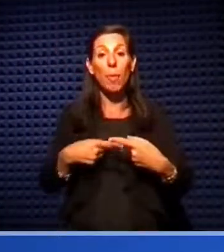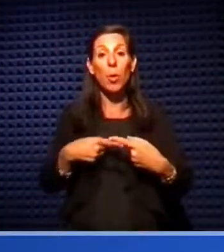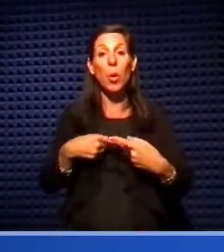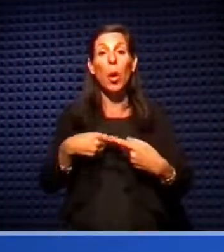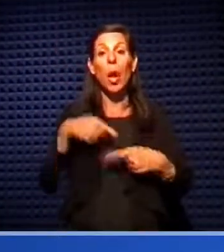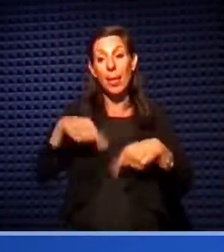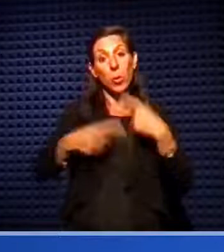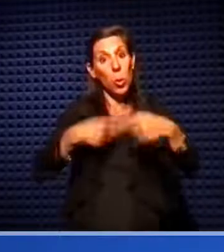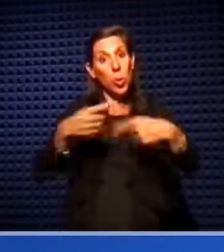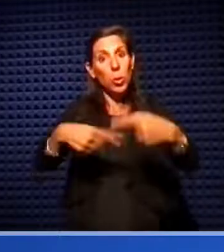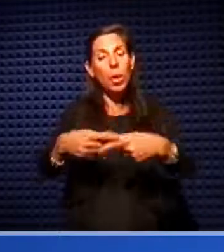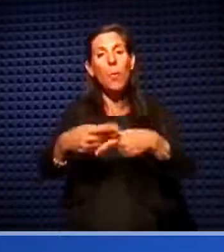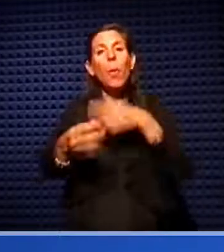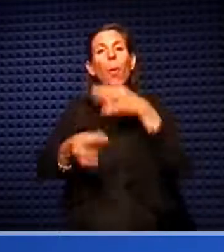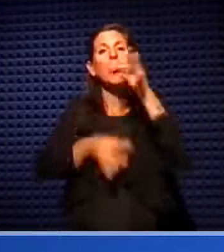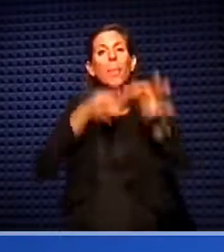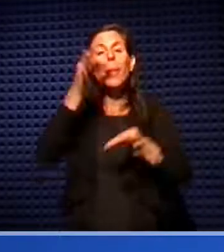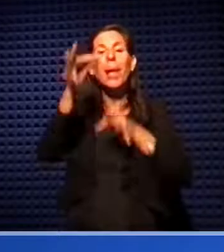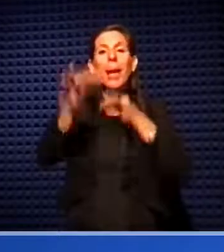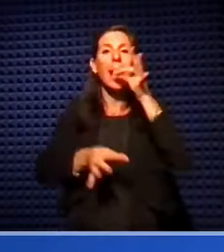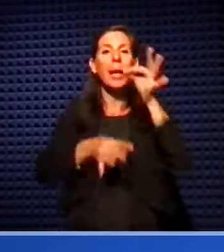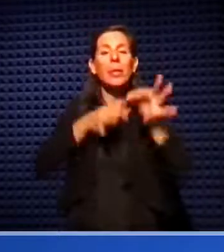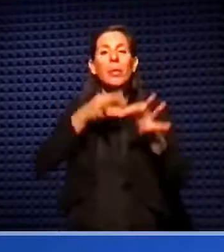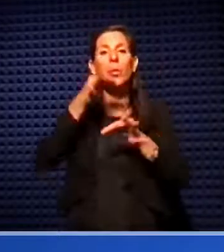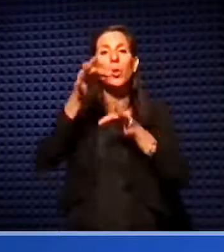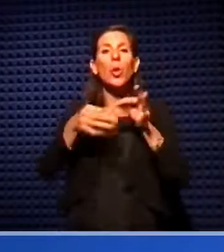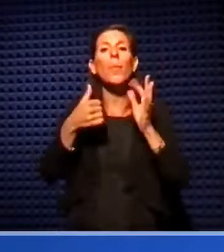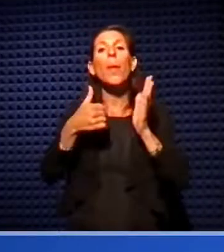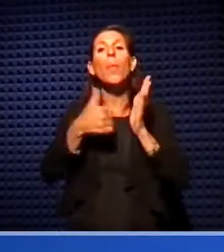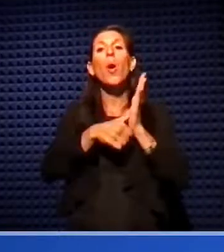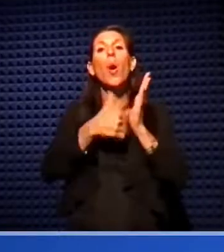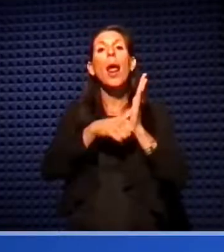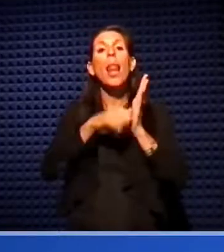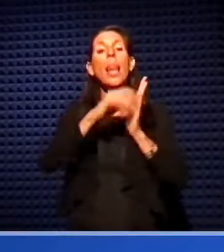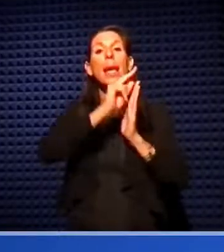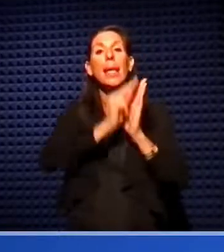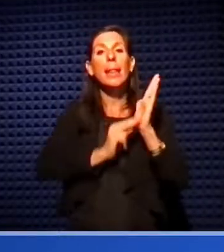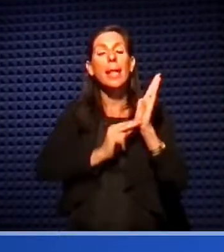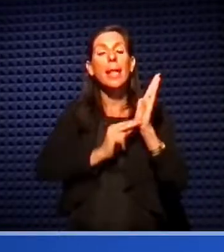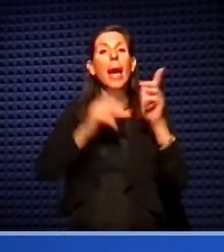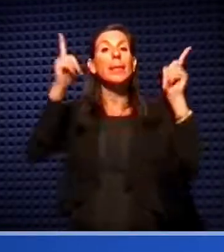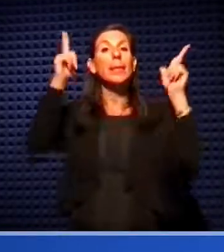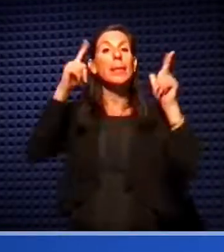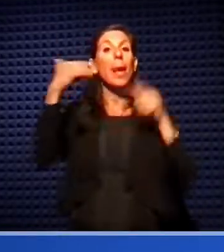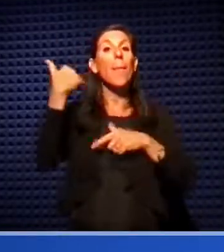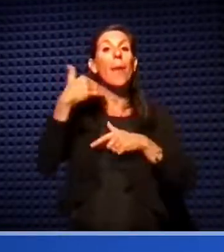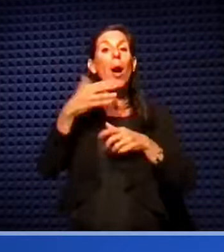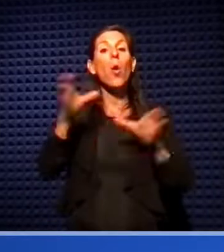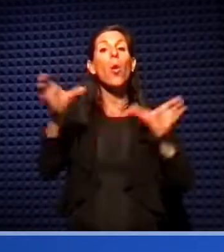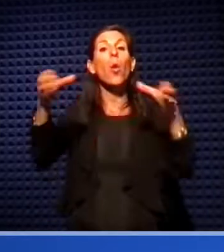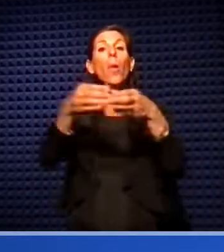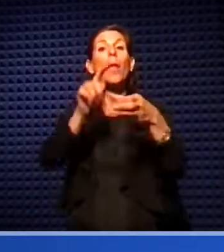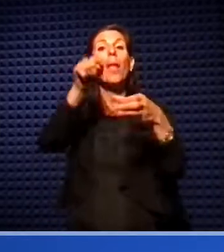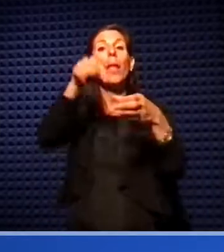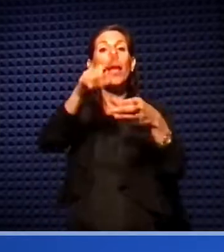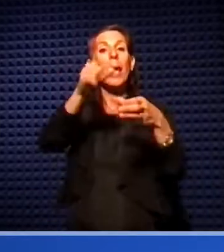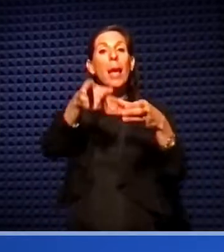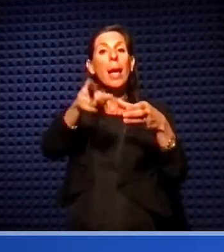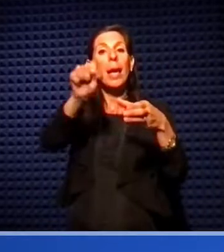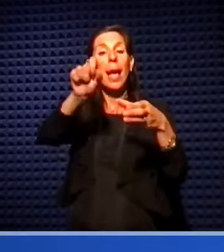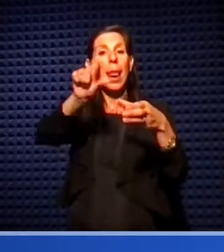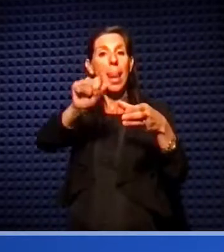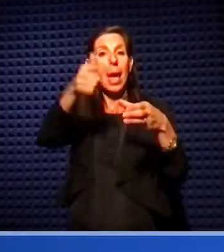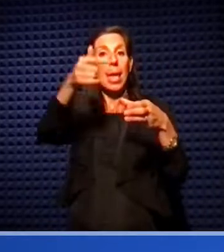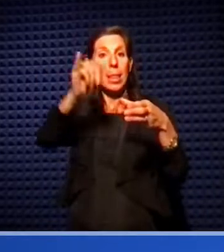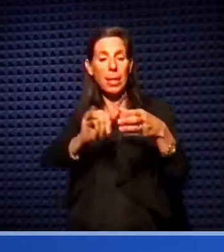ኮንቲኑዋሬሞ ላ ስፔጋዚዮኔ ደላ ሌተራ ዲ ሳን ፓውሎ አይ ጋላቲ ኩስቶ ኖን